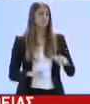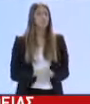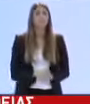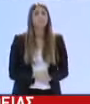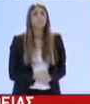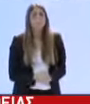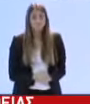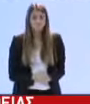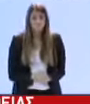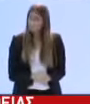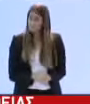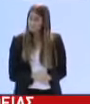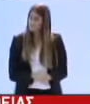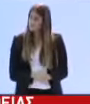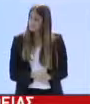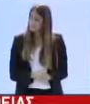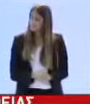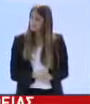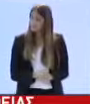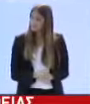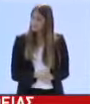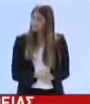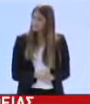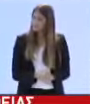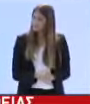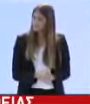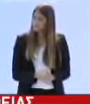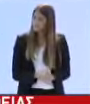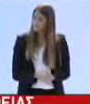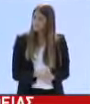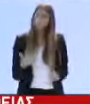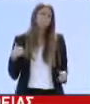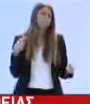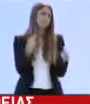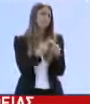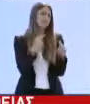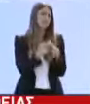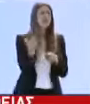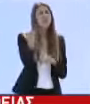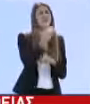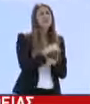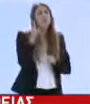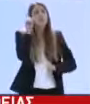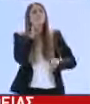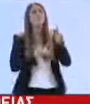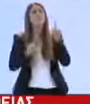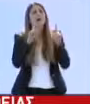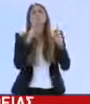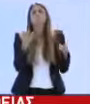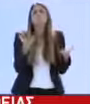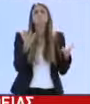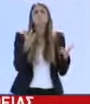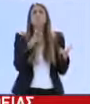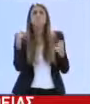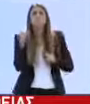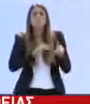Δεν έχει. Για μένα πιστεύω δεν έχει και για σας καμία σημασία σε ποια μεριά του εμφυλίου